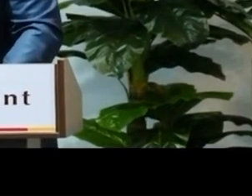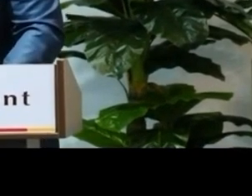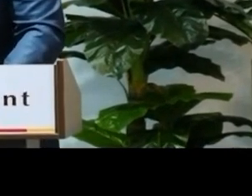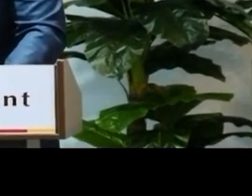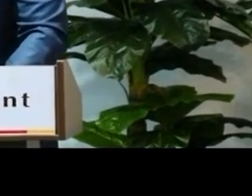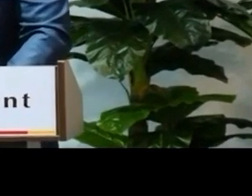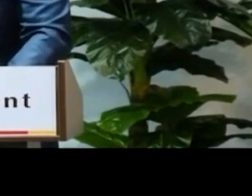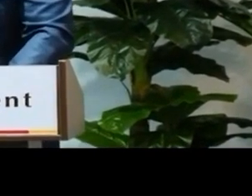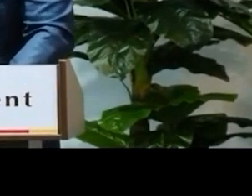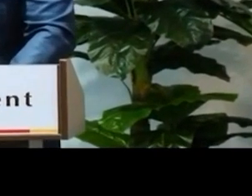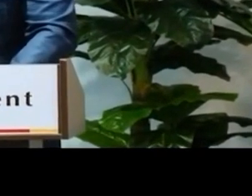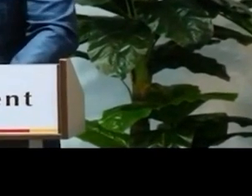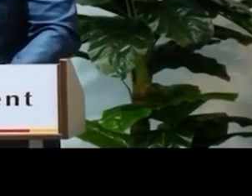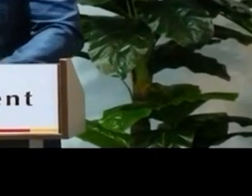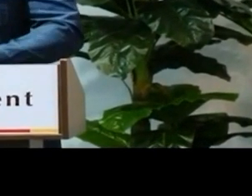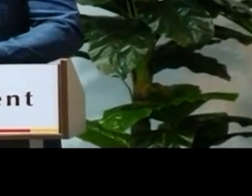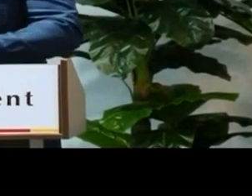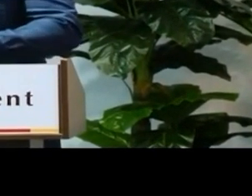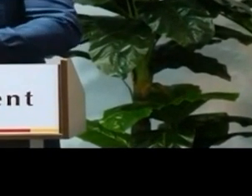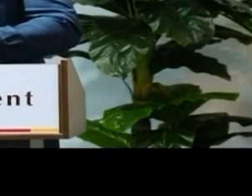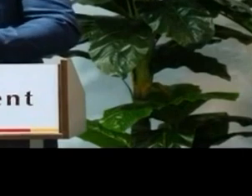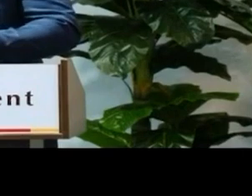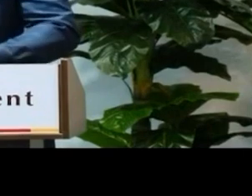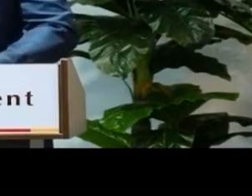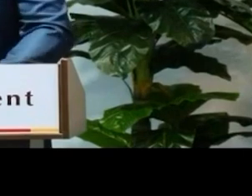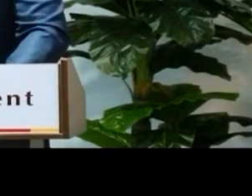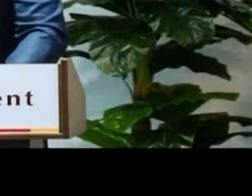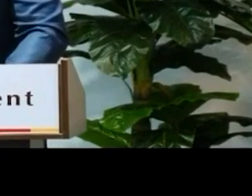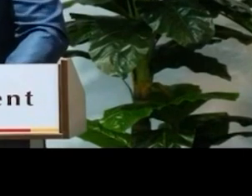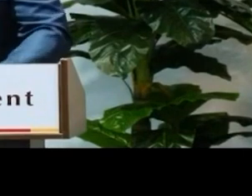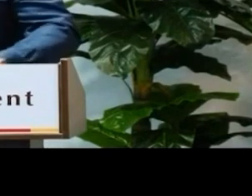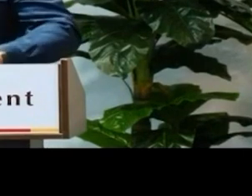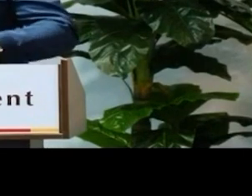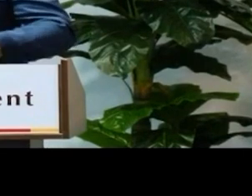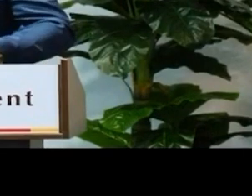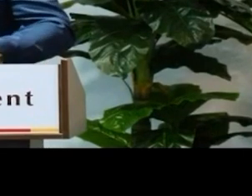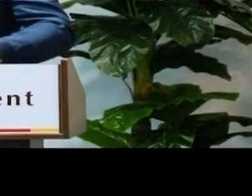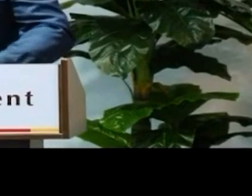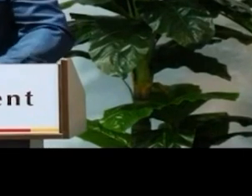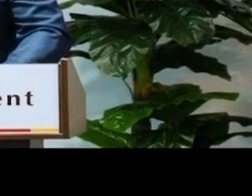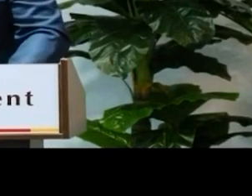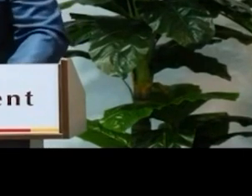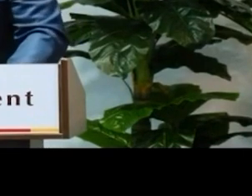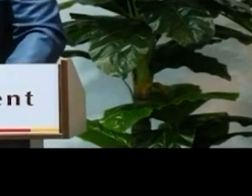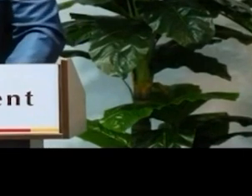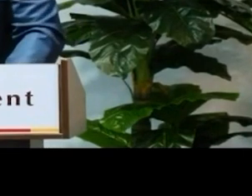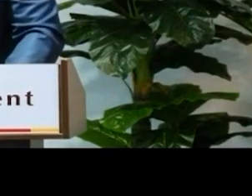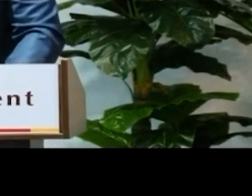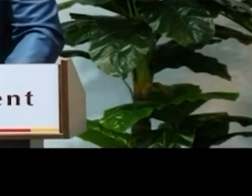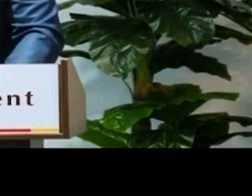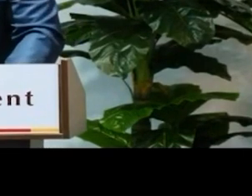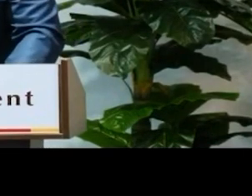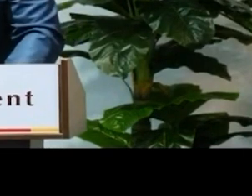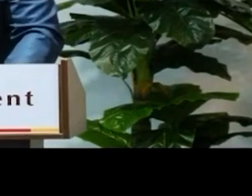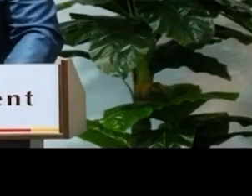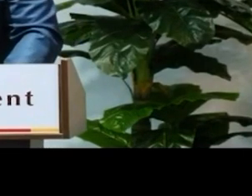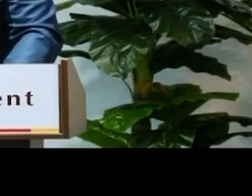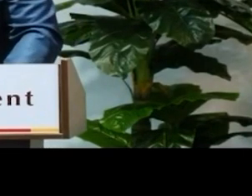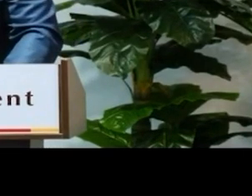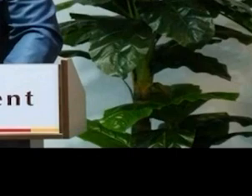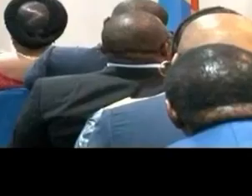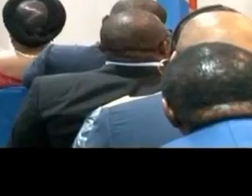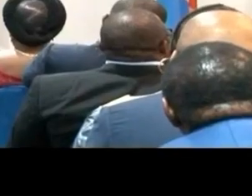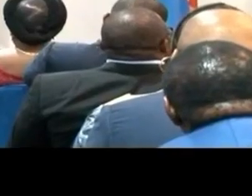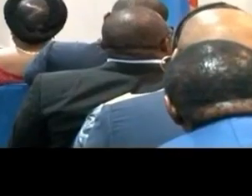Et là, pour dire que dans les jours qui viennent, il va vraiment connaître, il va atteindre sa vitesse